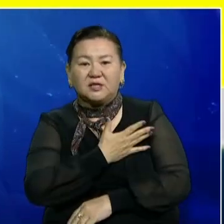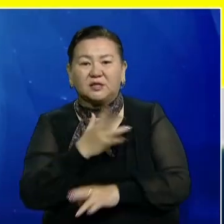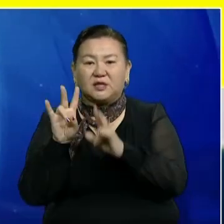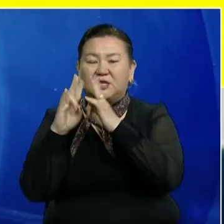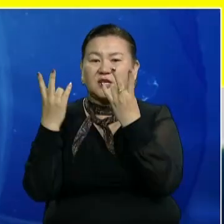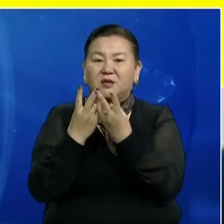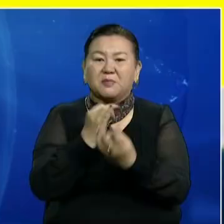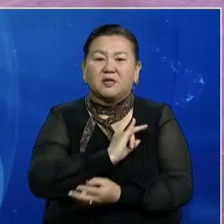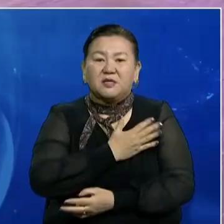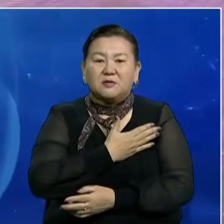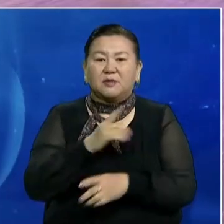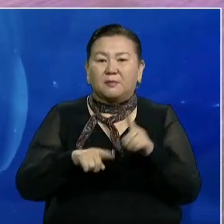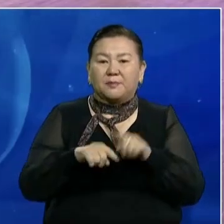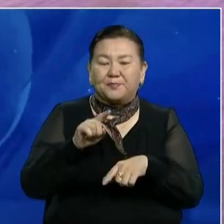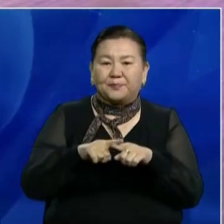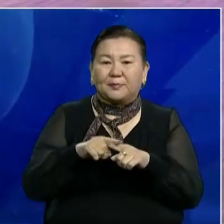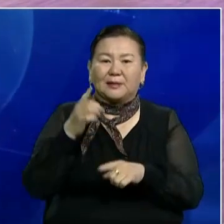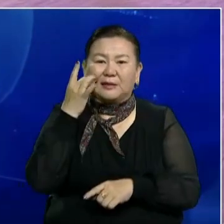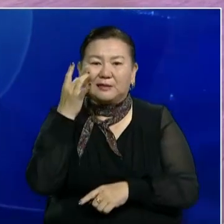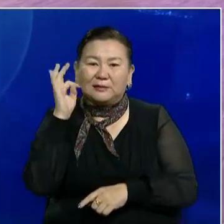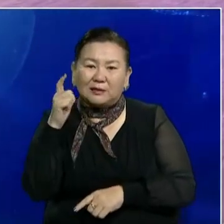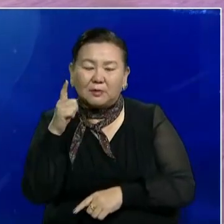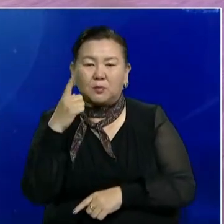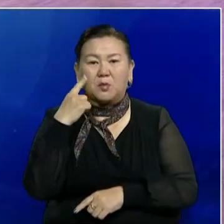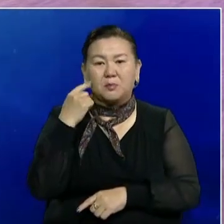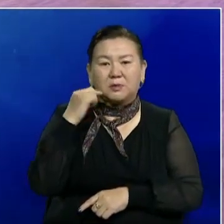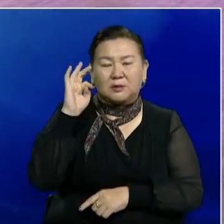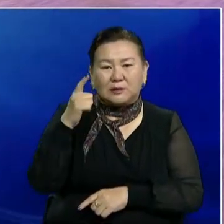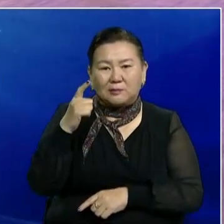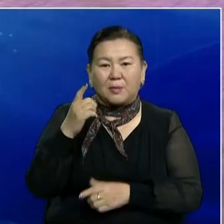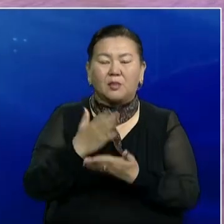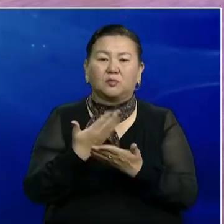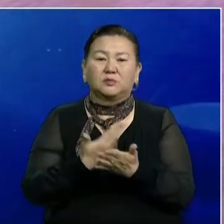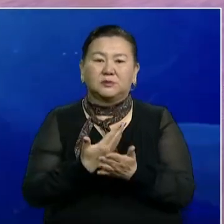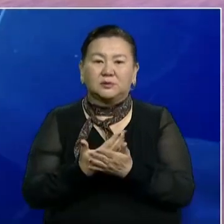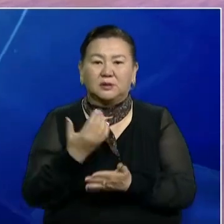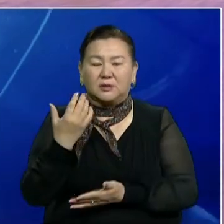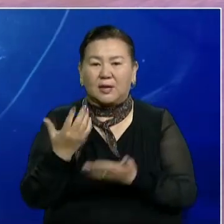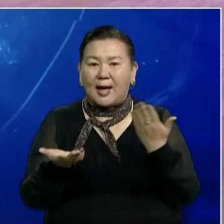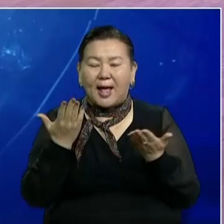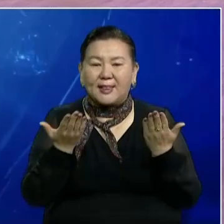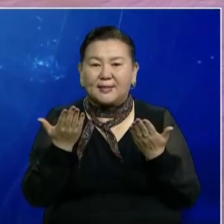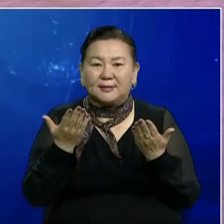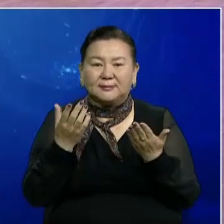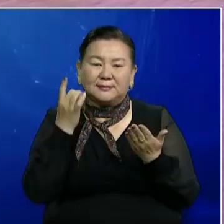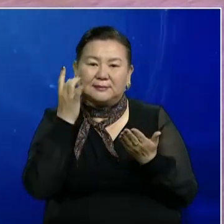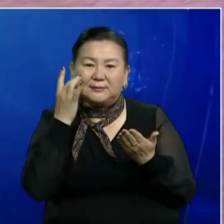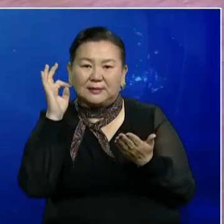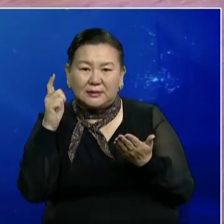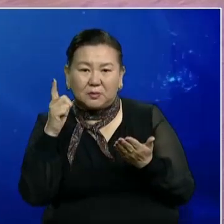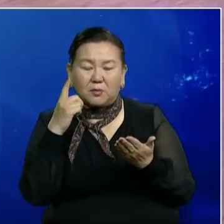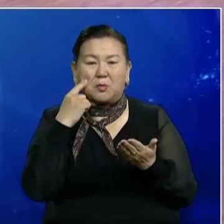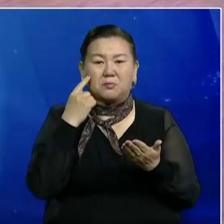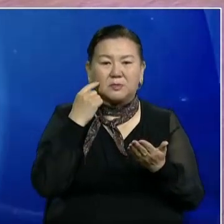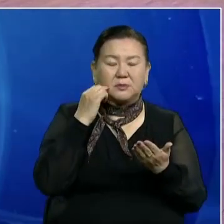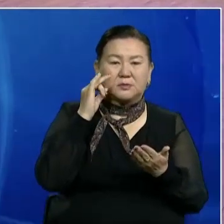вэ? Тэнд дотроо ямар аль хүүснийхэн хүүхдүүд байлаа арай илүү нөгөө давмгаалж байна вэ? Тэ аль хүүснийхэн хүүхдүүд илүү хичээл